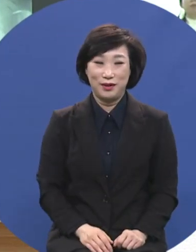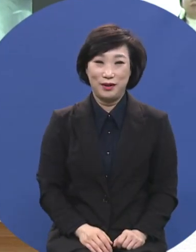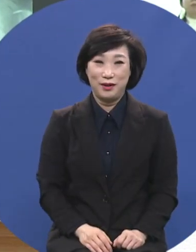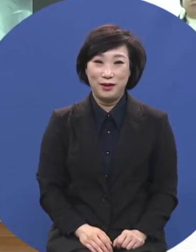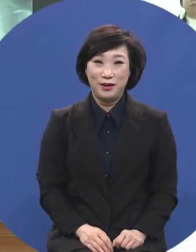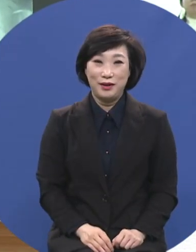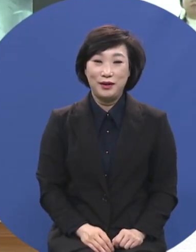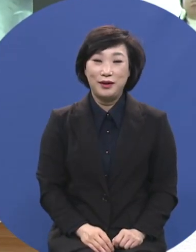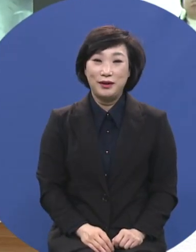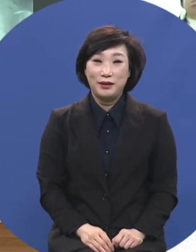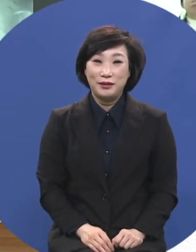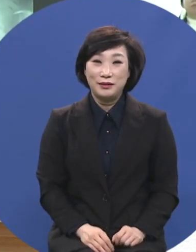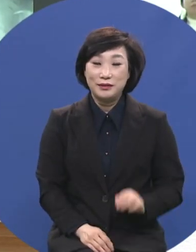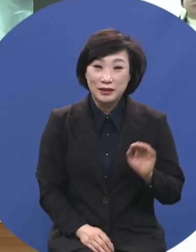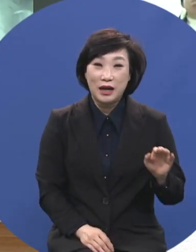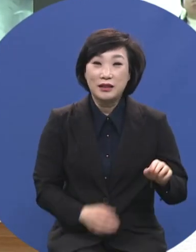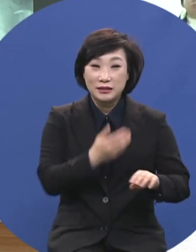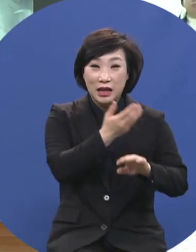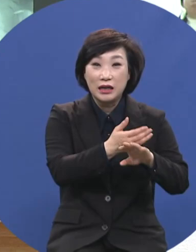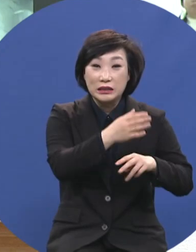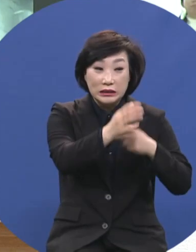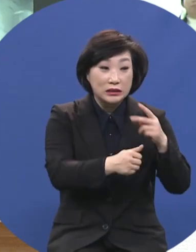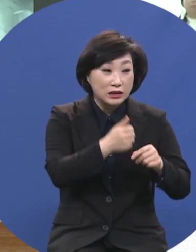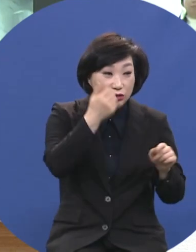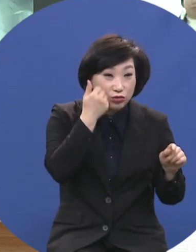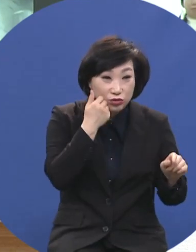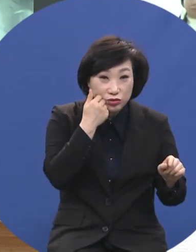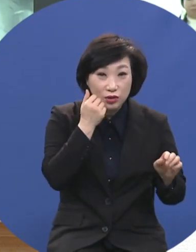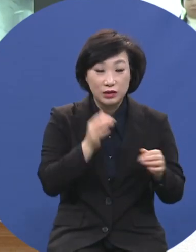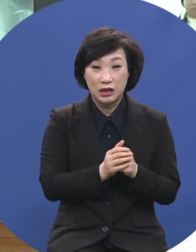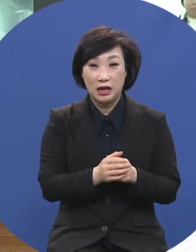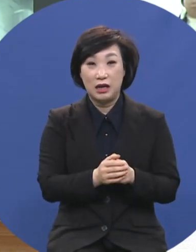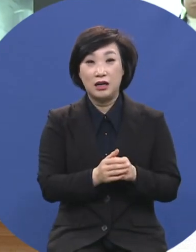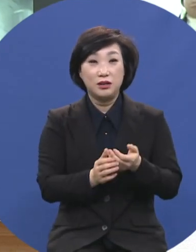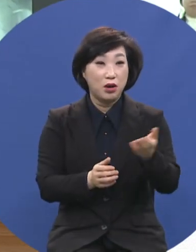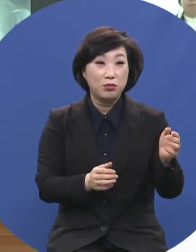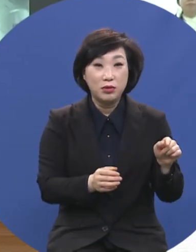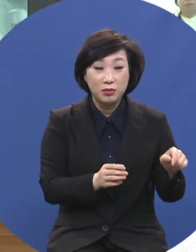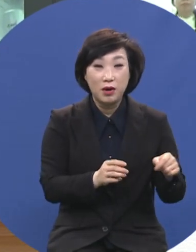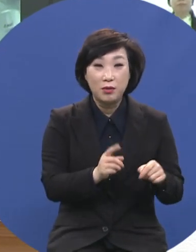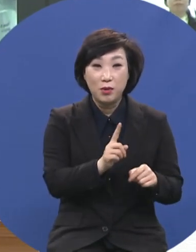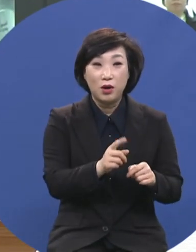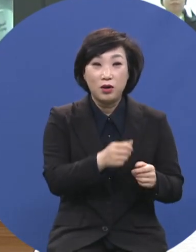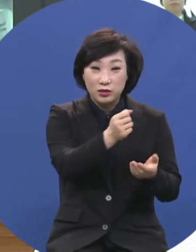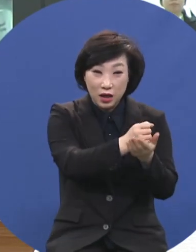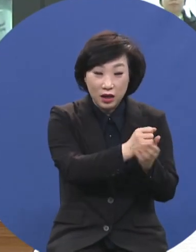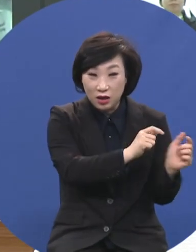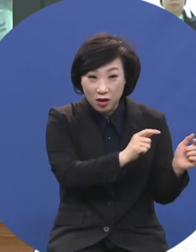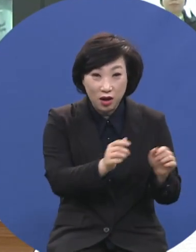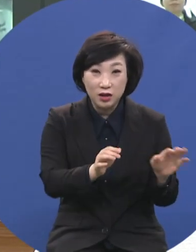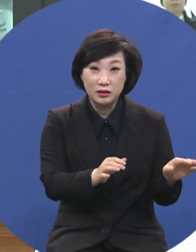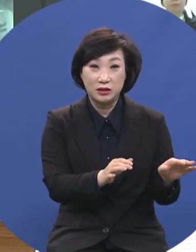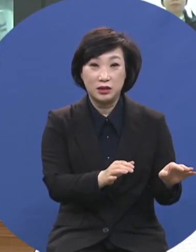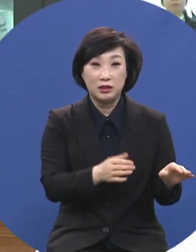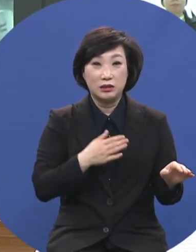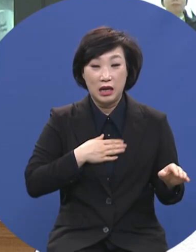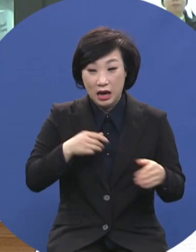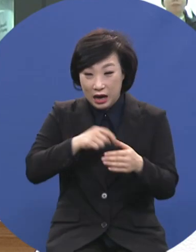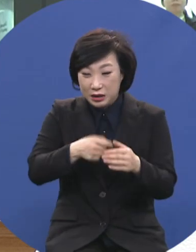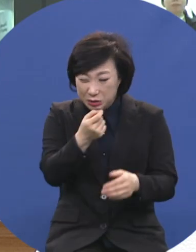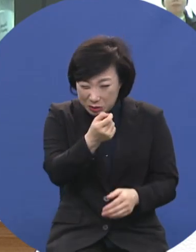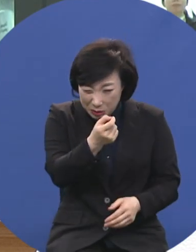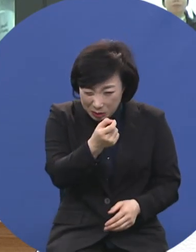도무지 다른 신에 대해서 이방 신에 대해서 제사에 대해서 내 속에서